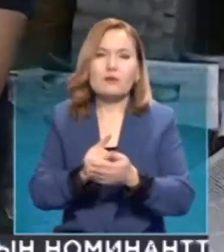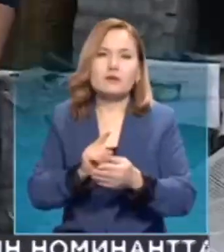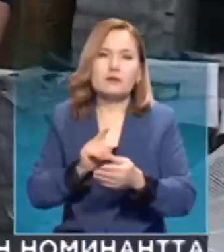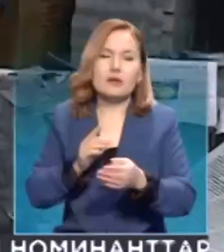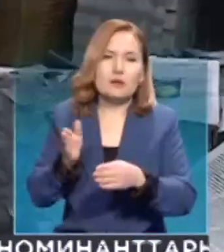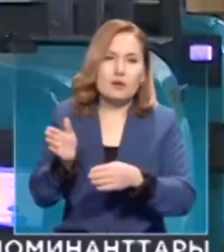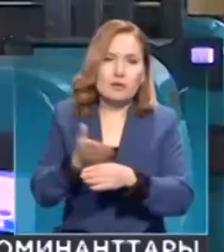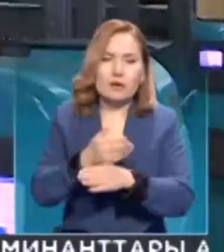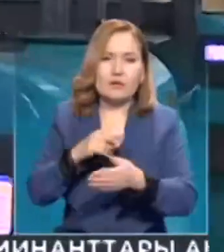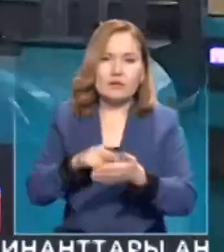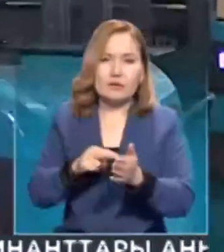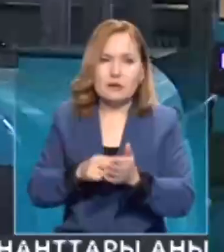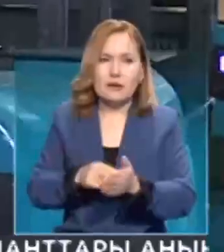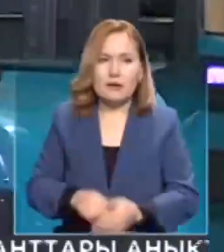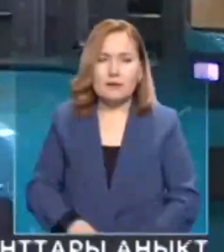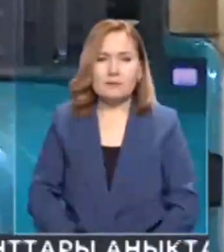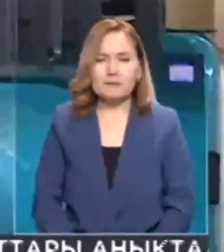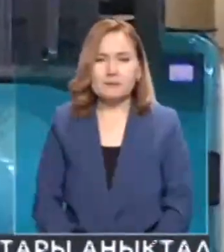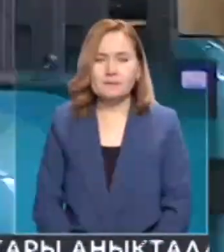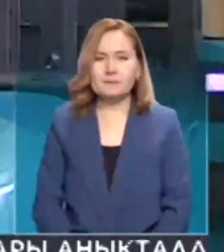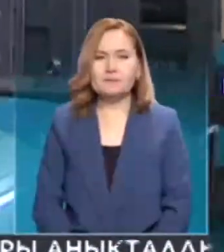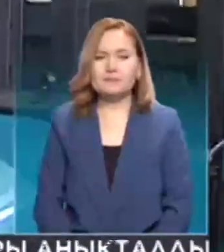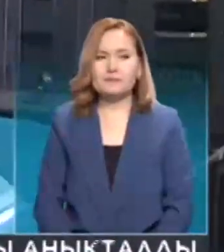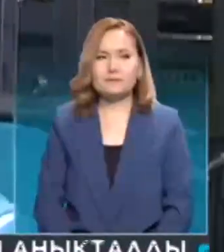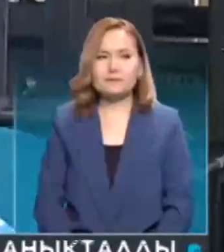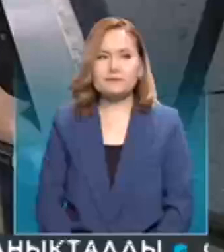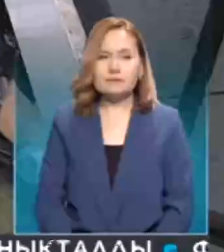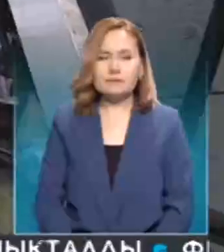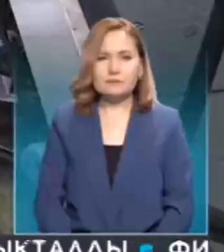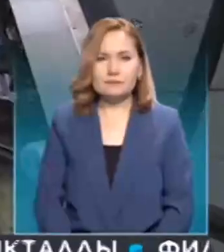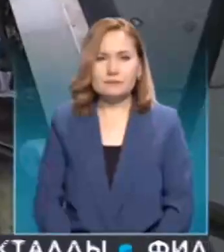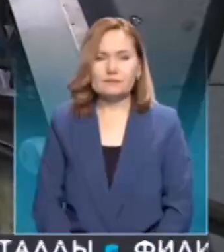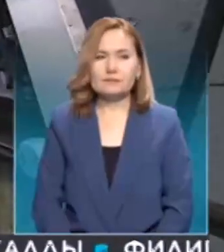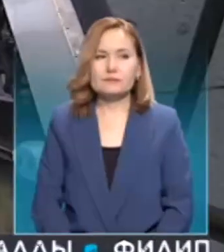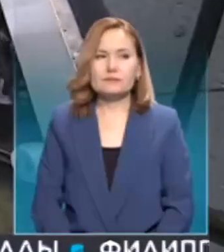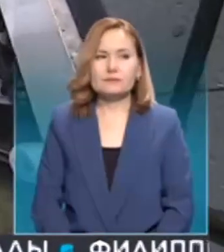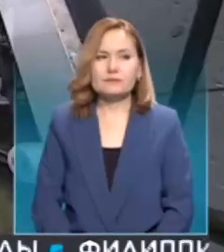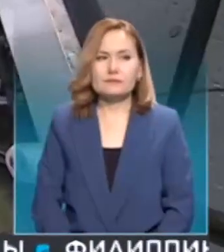тастау көзделген. Дарын Сағитов, Советхан Жағиев, ұлттық арна.